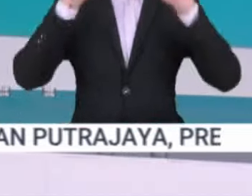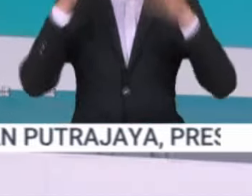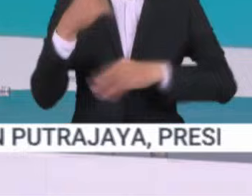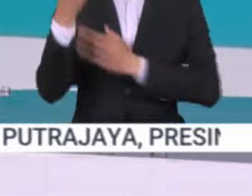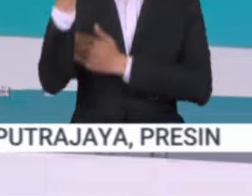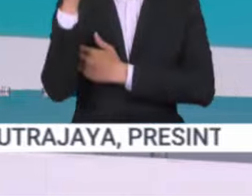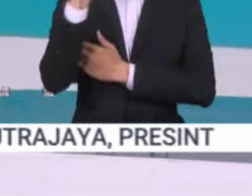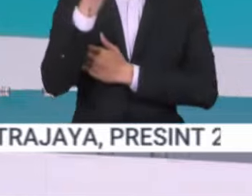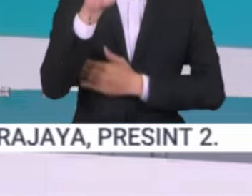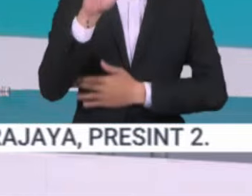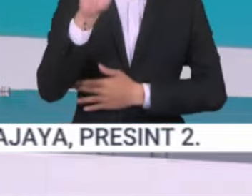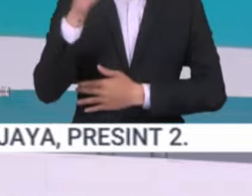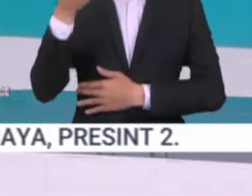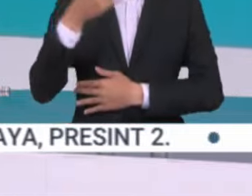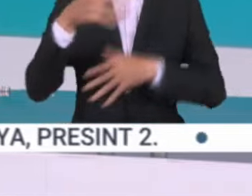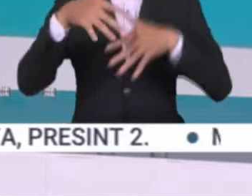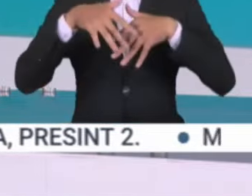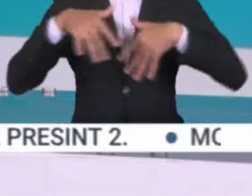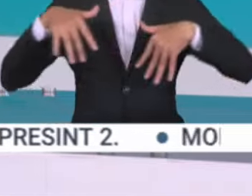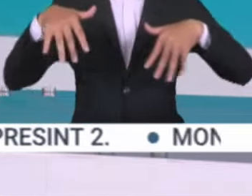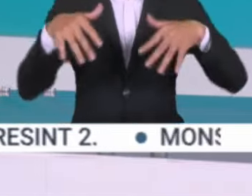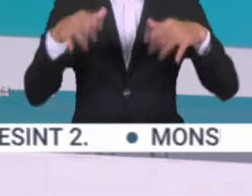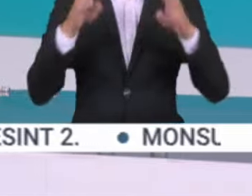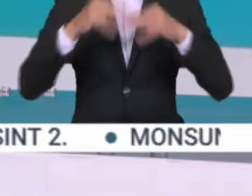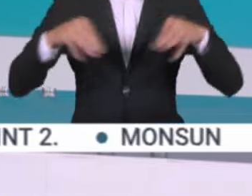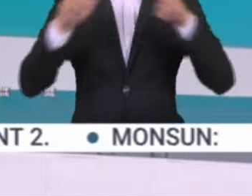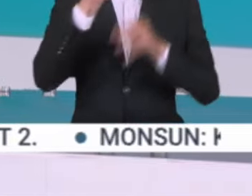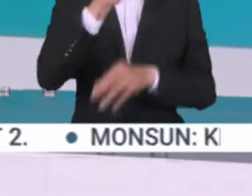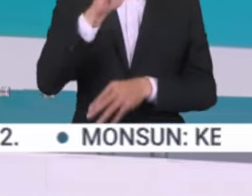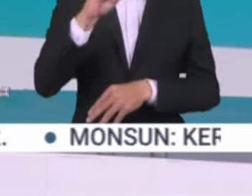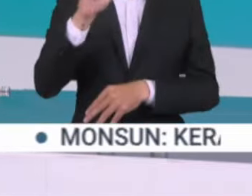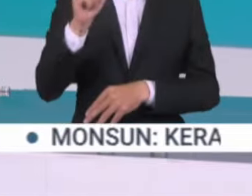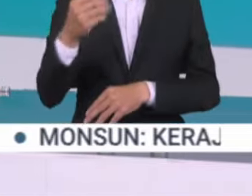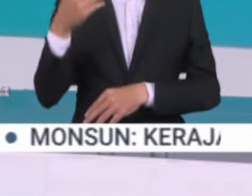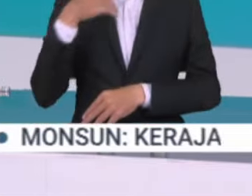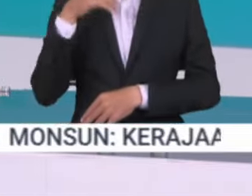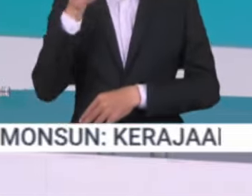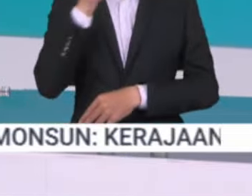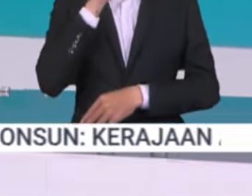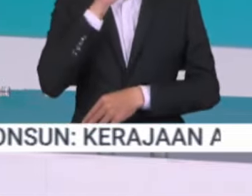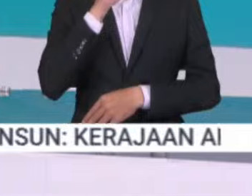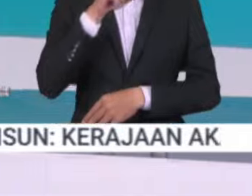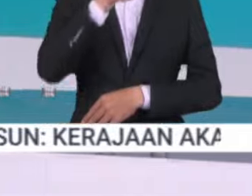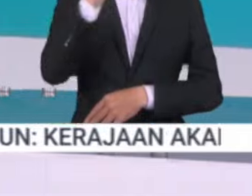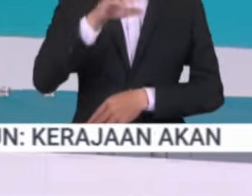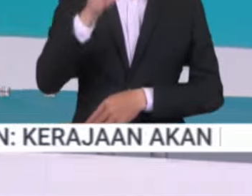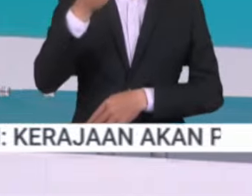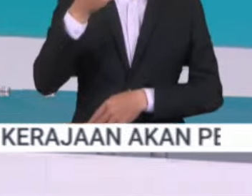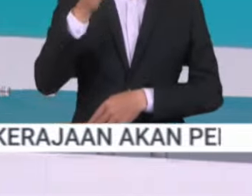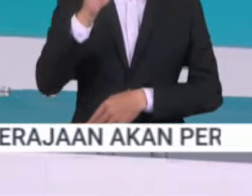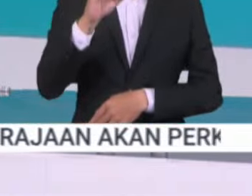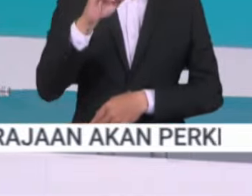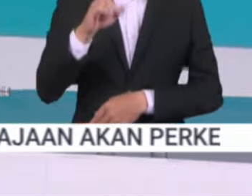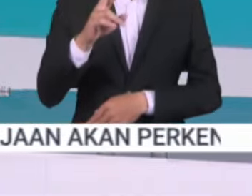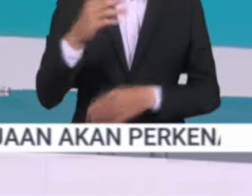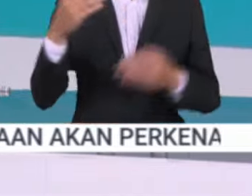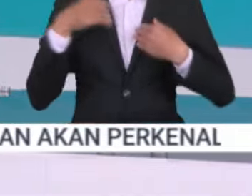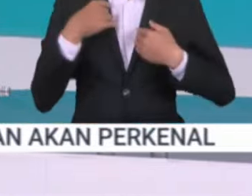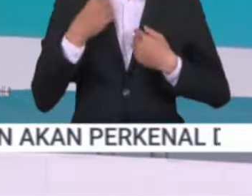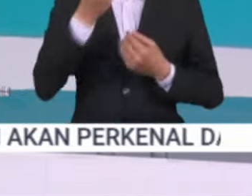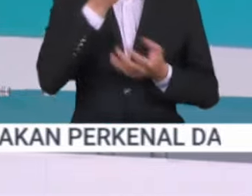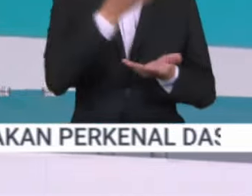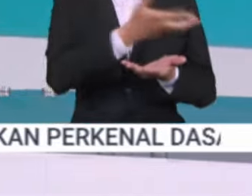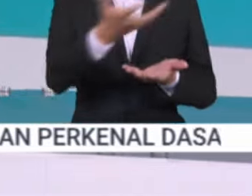Solat subuh berjemaah di masjid anda dijamu sarapan. Solat zuhur pula anda dihidangkan dengan lauk pauk